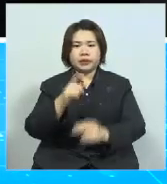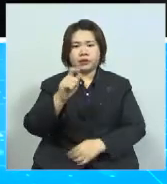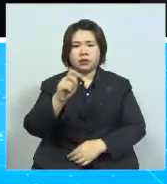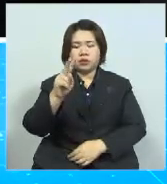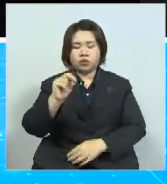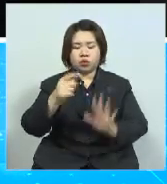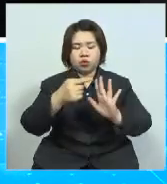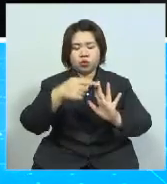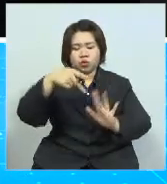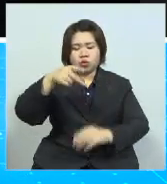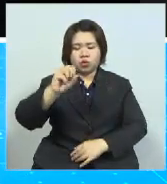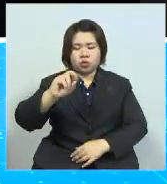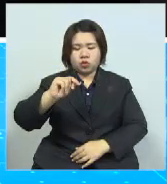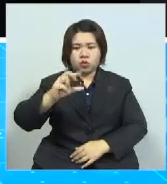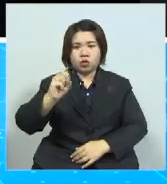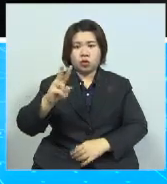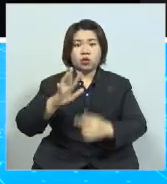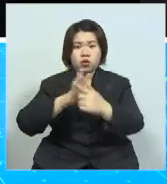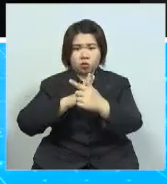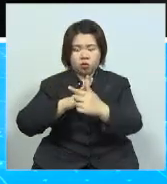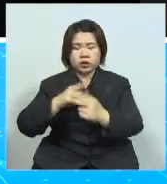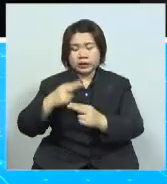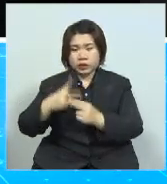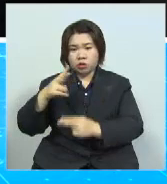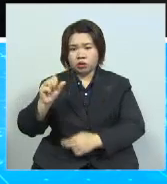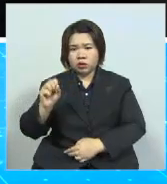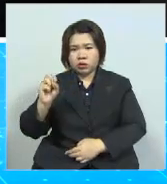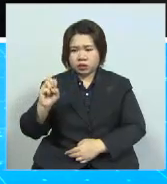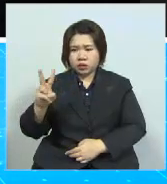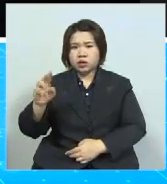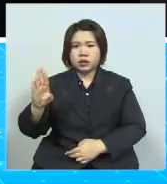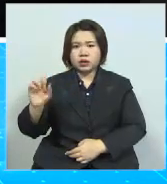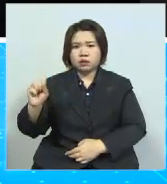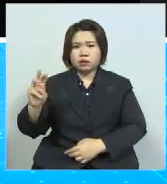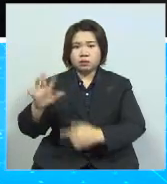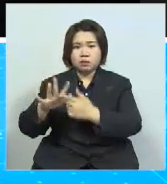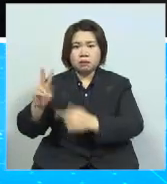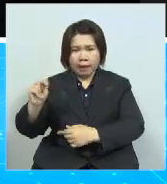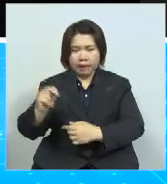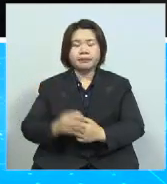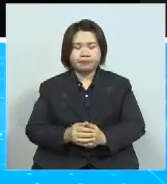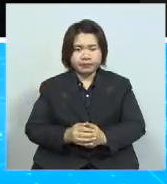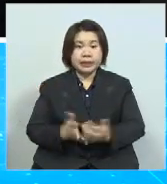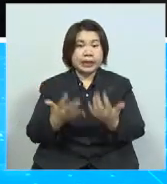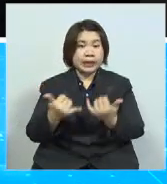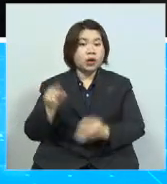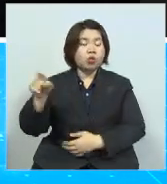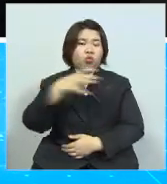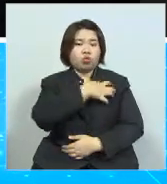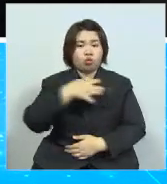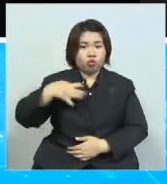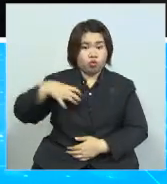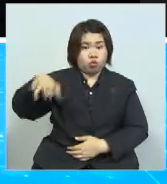งษ์สืบสมานถูกต้องนะคะตามข่าวที่ออกมาเลยนะคะท่านรัฐมนตรีคะ อันนี้เป็นอะไรคะเป็นรายงานจากสารทูต